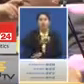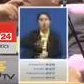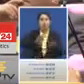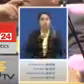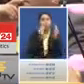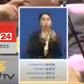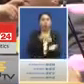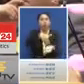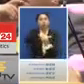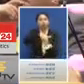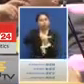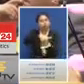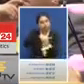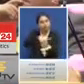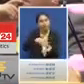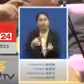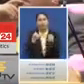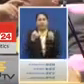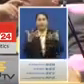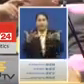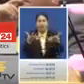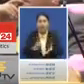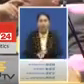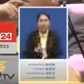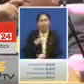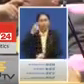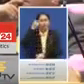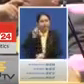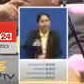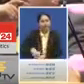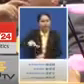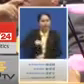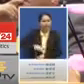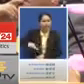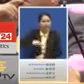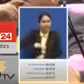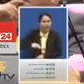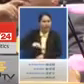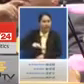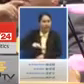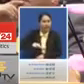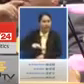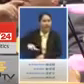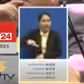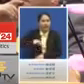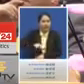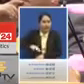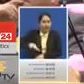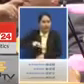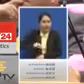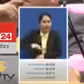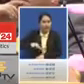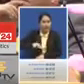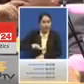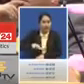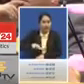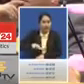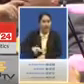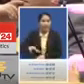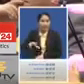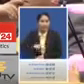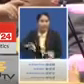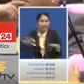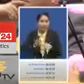นี้ผมเกรงว่ากัญชามันจะไหลเข้าไปมือในเด็กมันจะไม่ใช่กัญชาทางการ